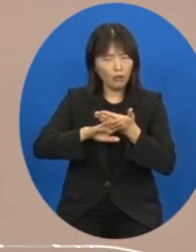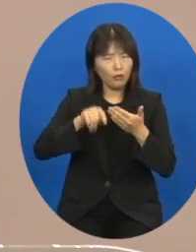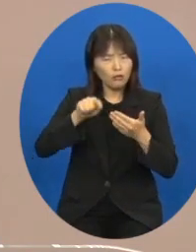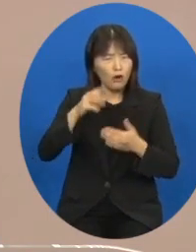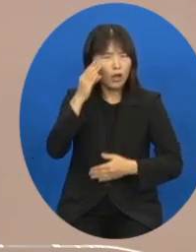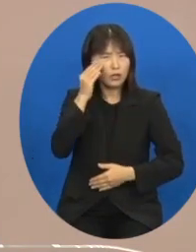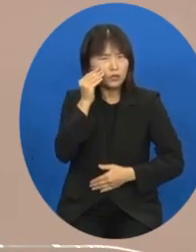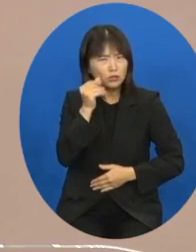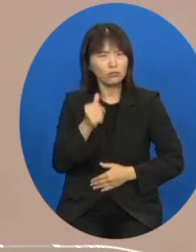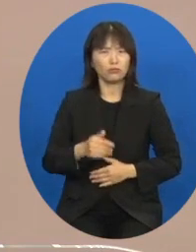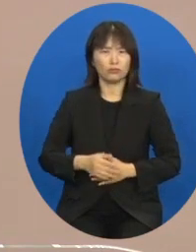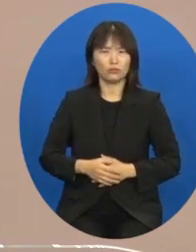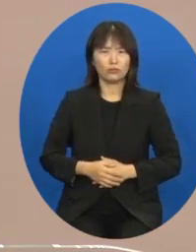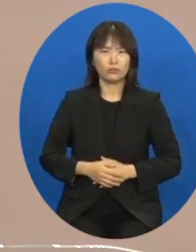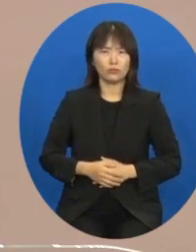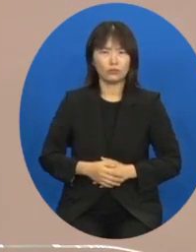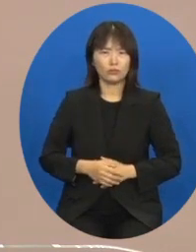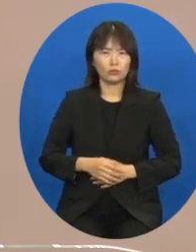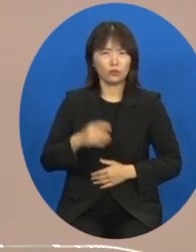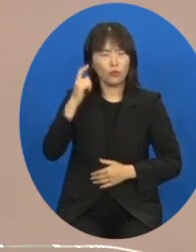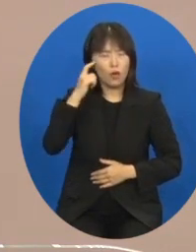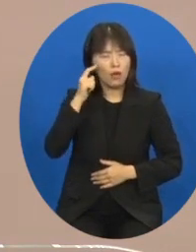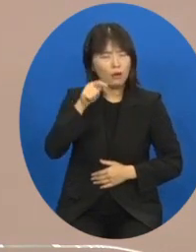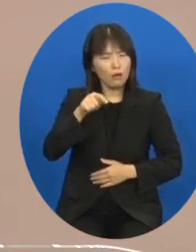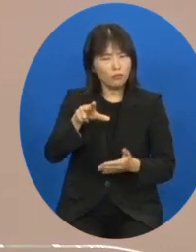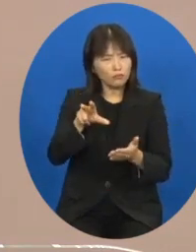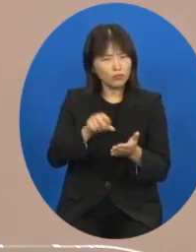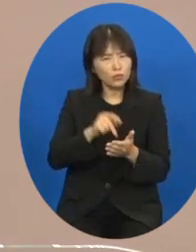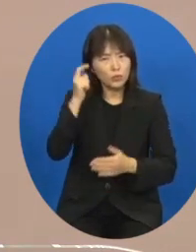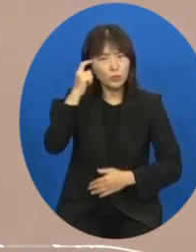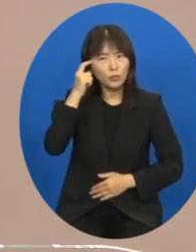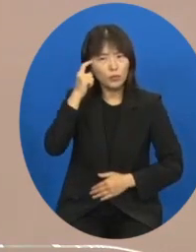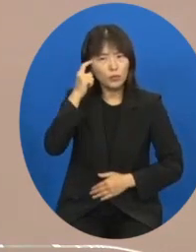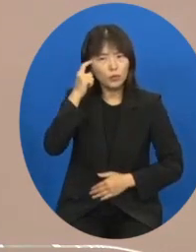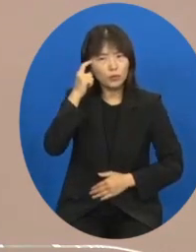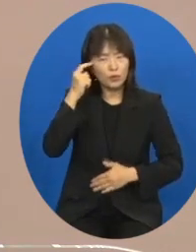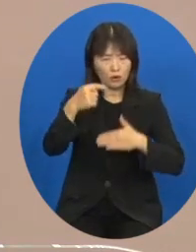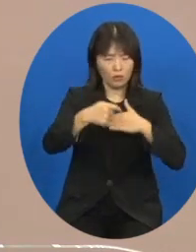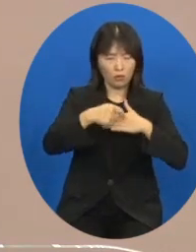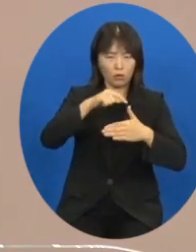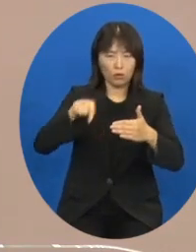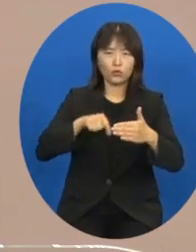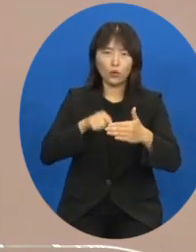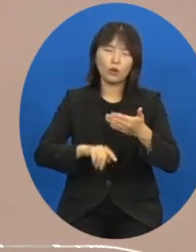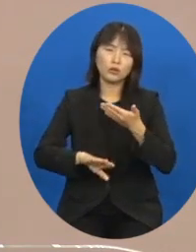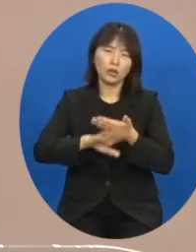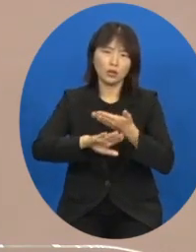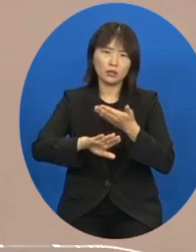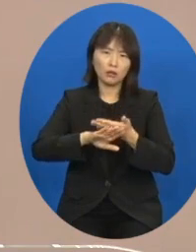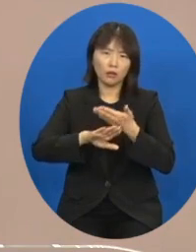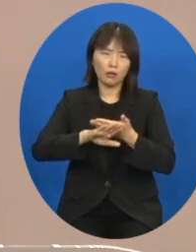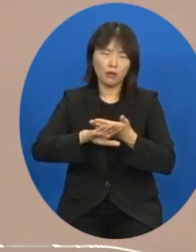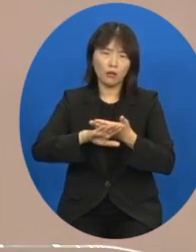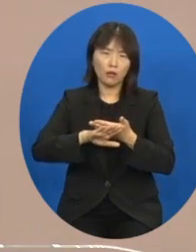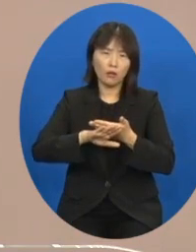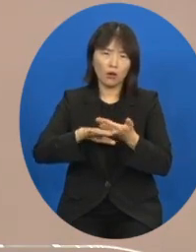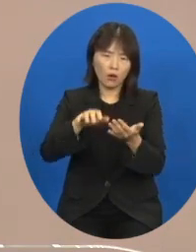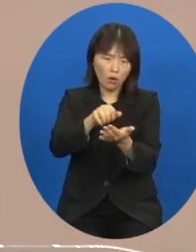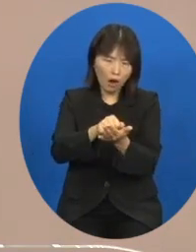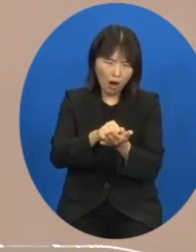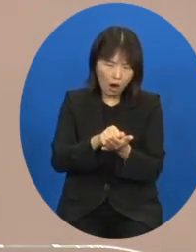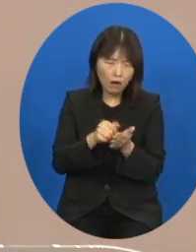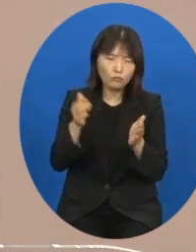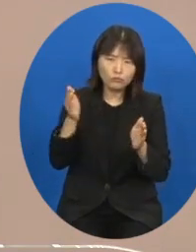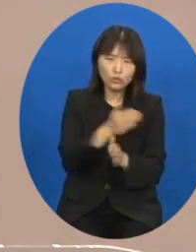겁니다. 왜 이것이 그렇게 문제가 되는 거죠? 겉과 속이 다른 것을 용납하게